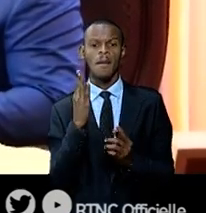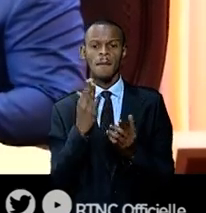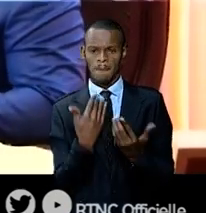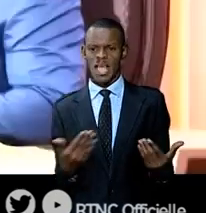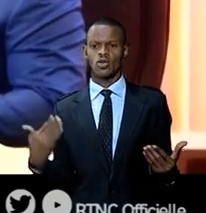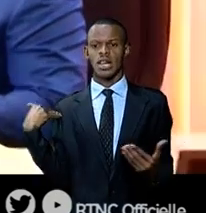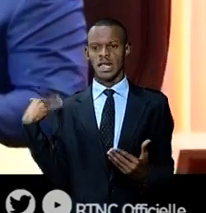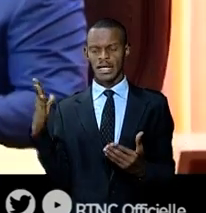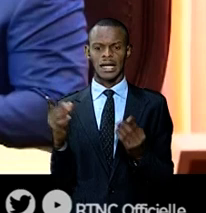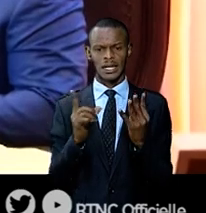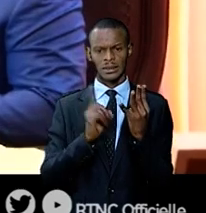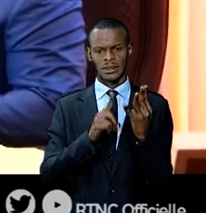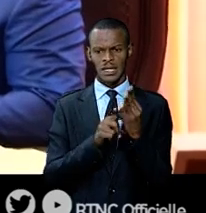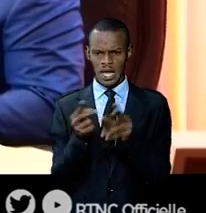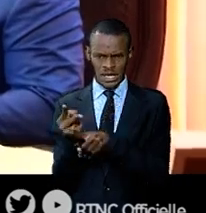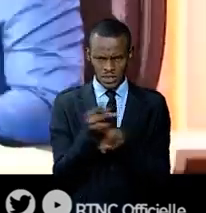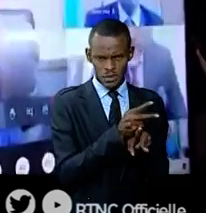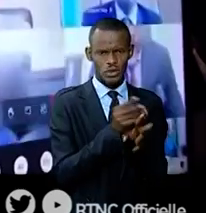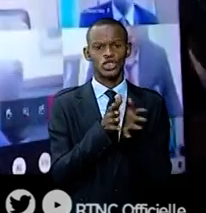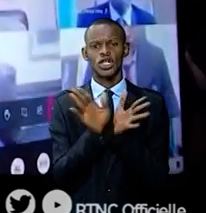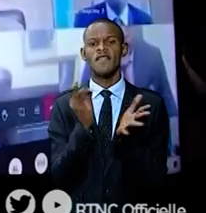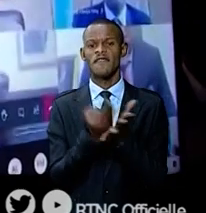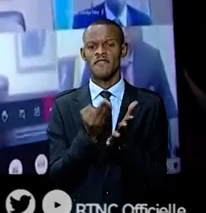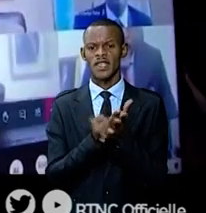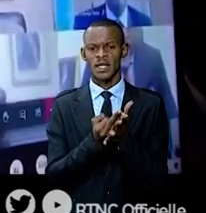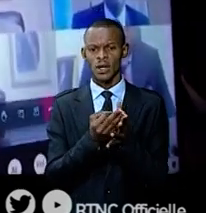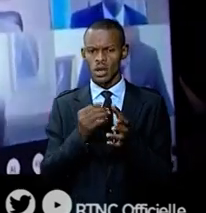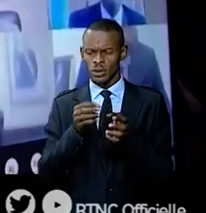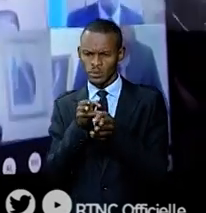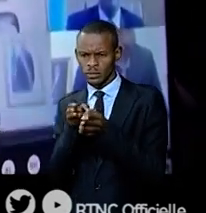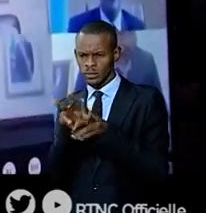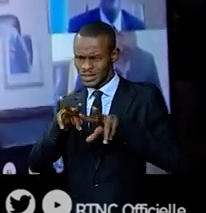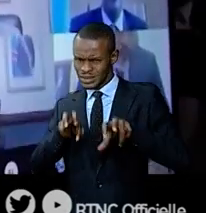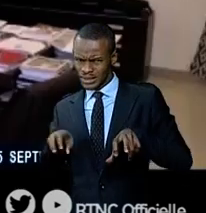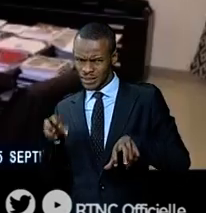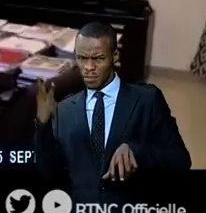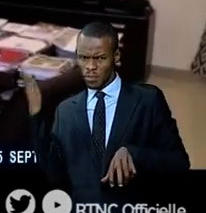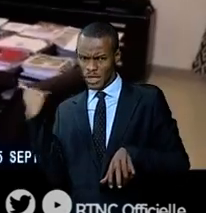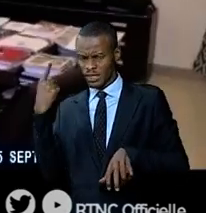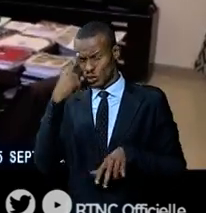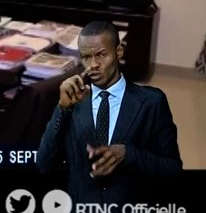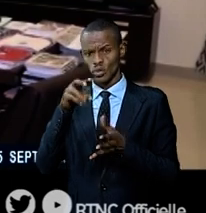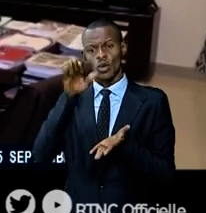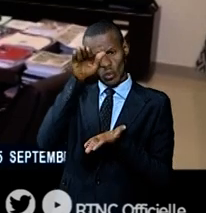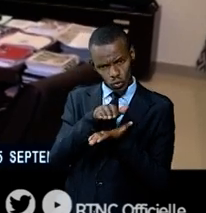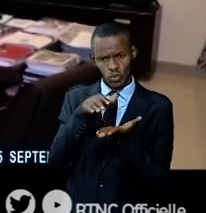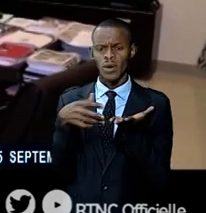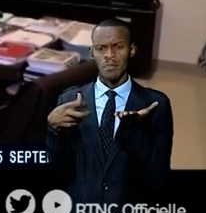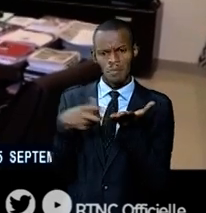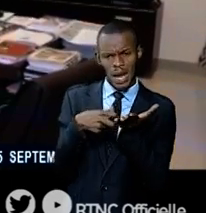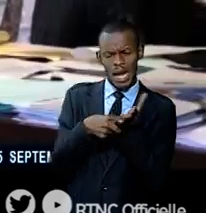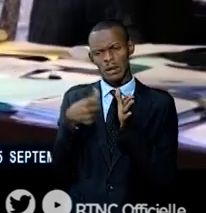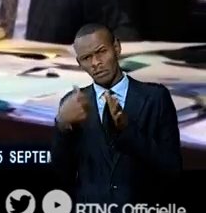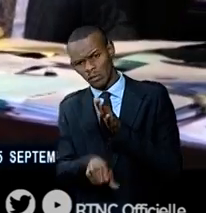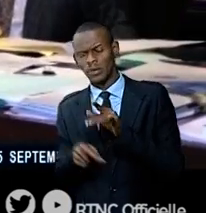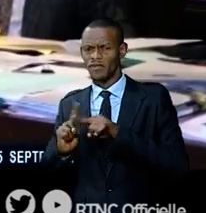de l'Inspection générale des finances sur l'examen des exonérations fiscales, non fiscales et douanières, l'accompagnement de